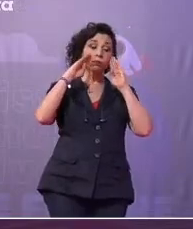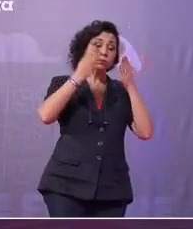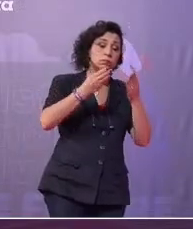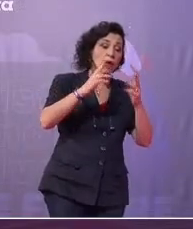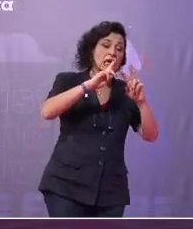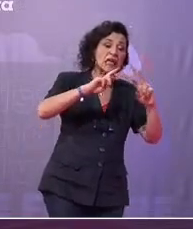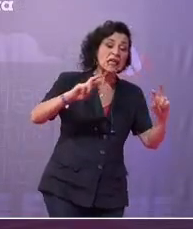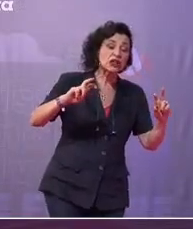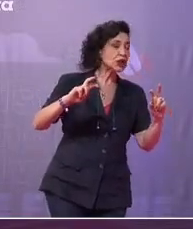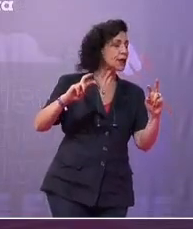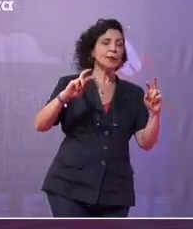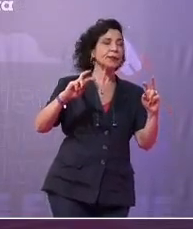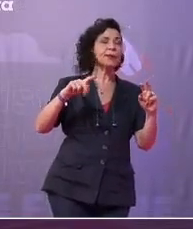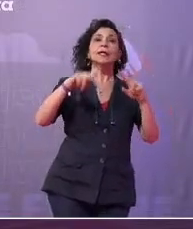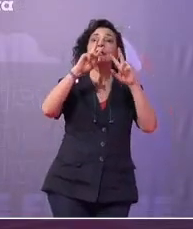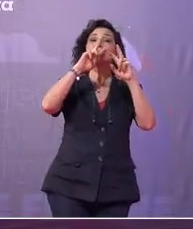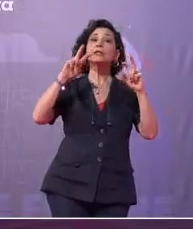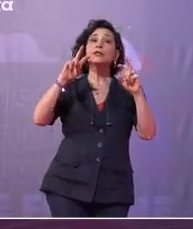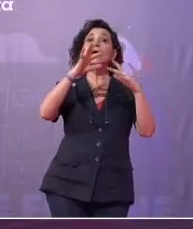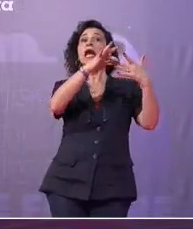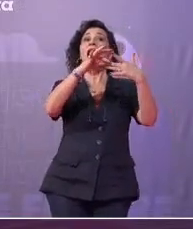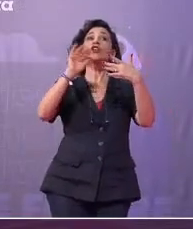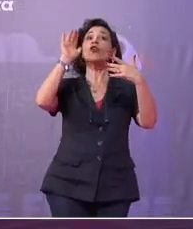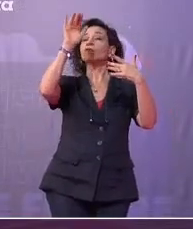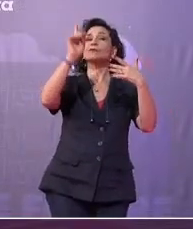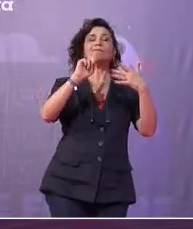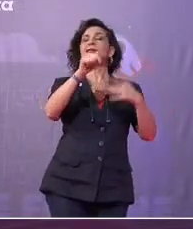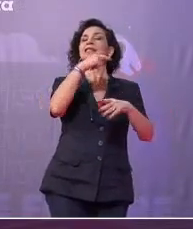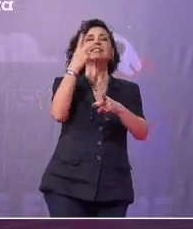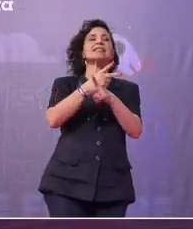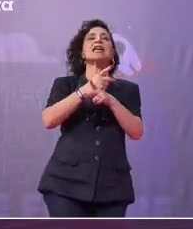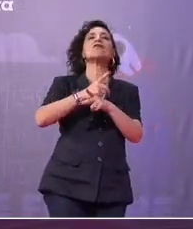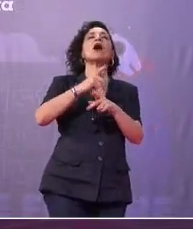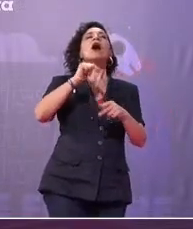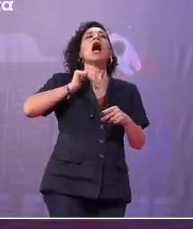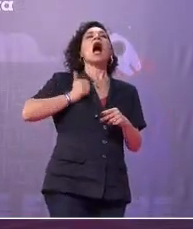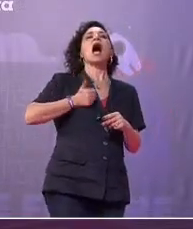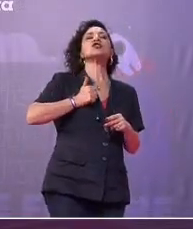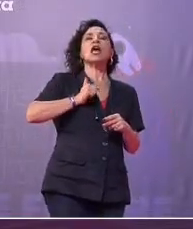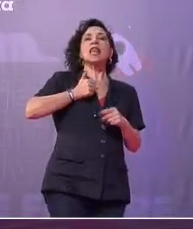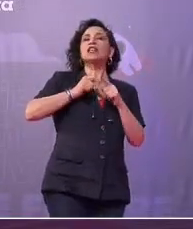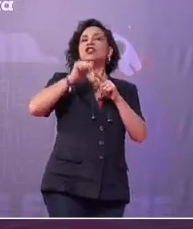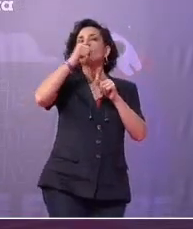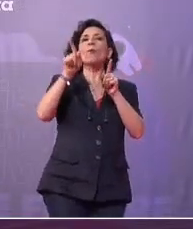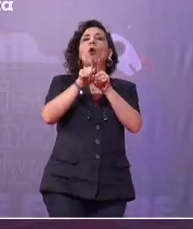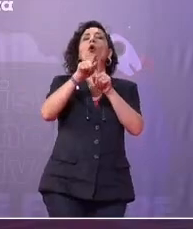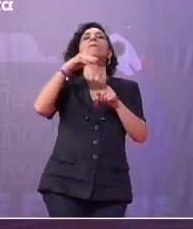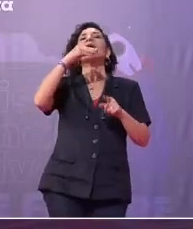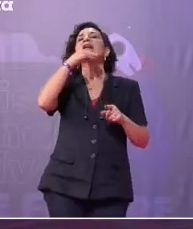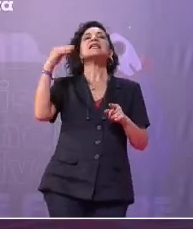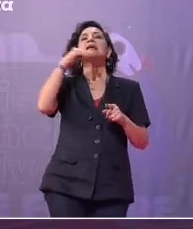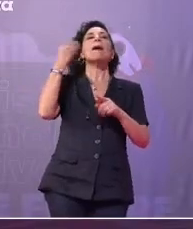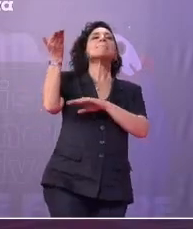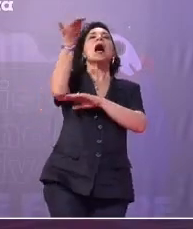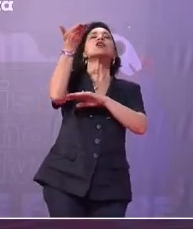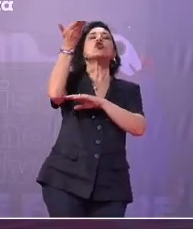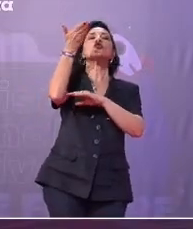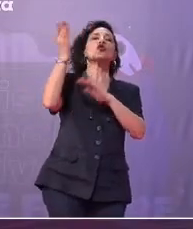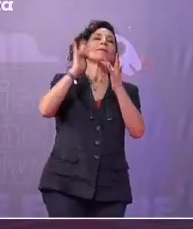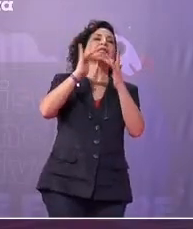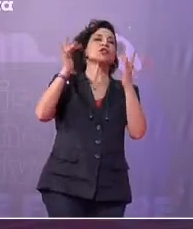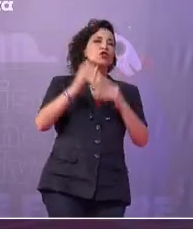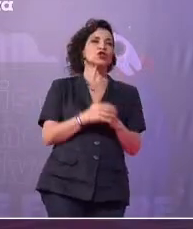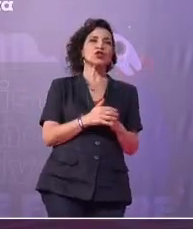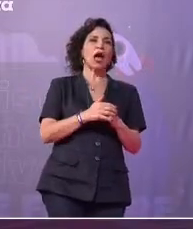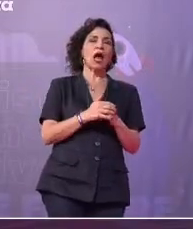la leader del futuro serviranno agenti serviranno questi maggiordomi digitali Qual è la strada che si è immaginata Google Beh